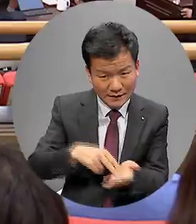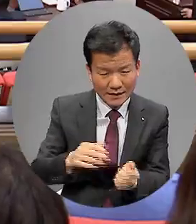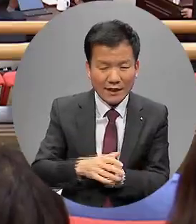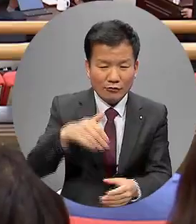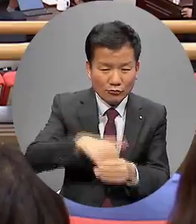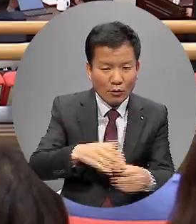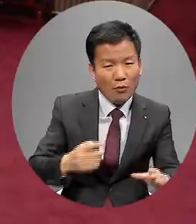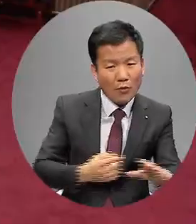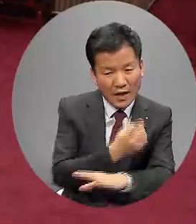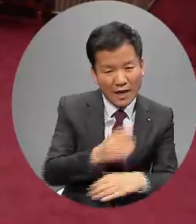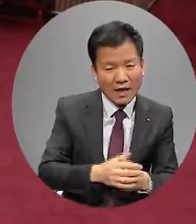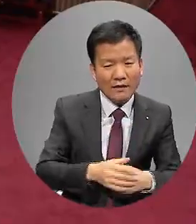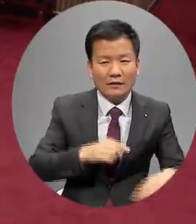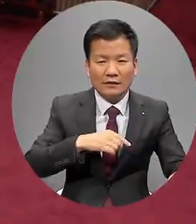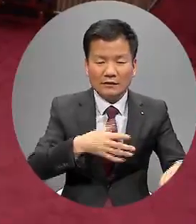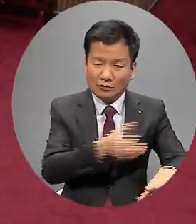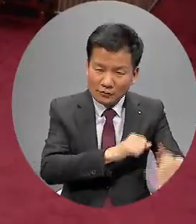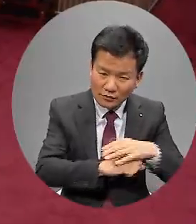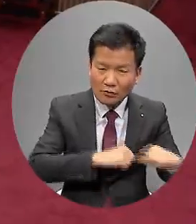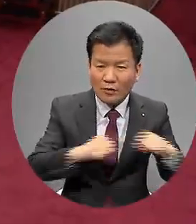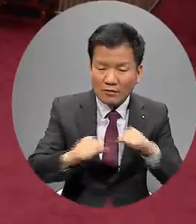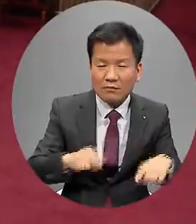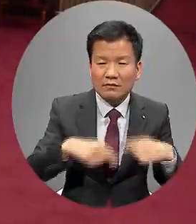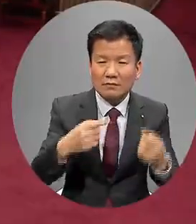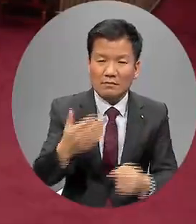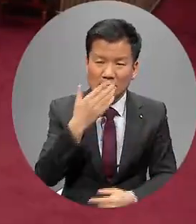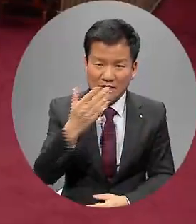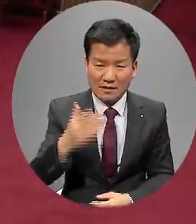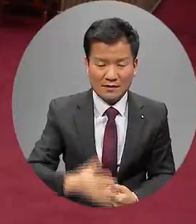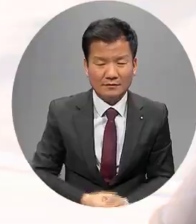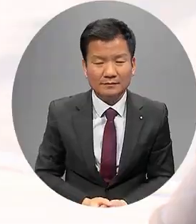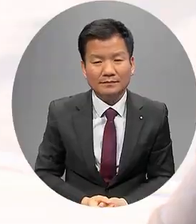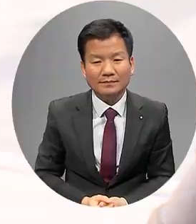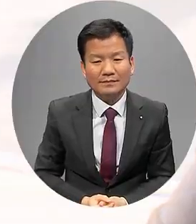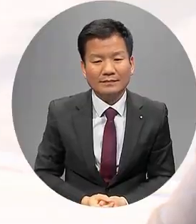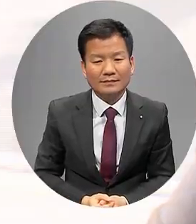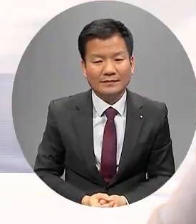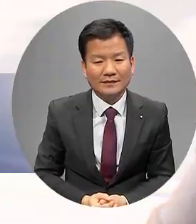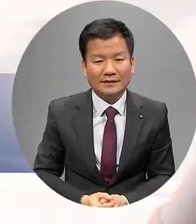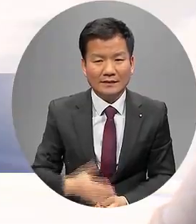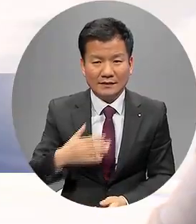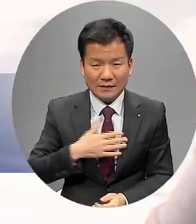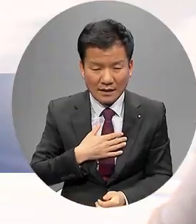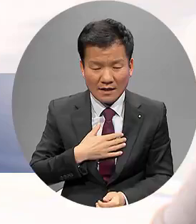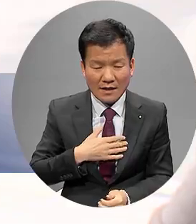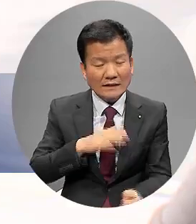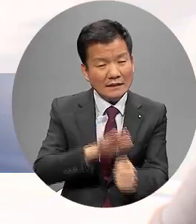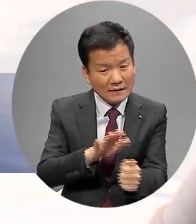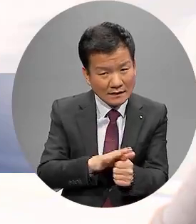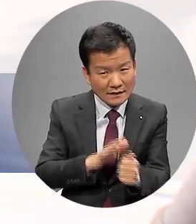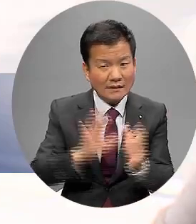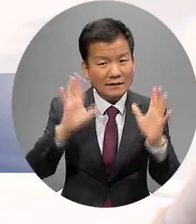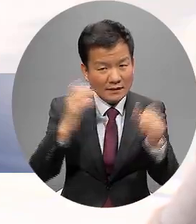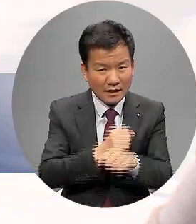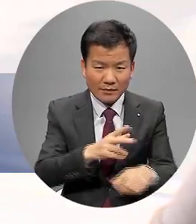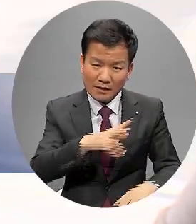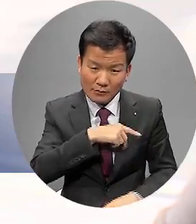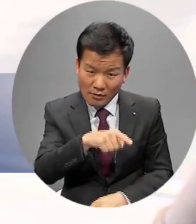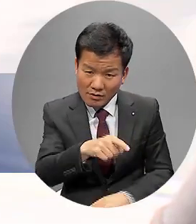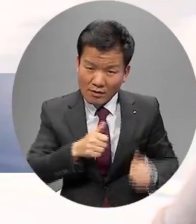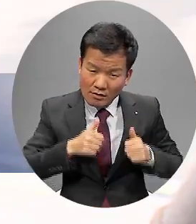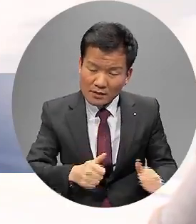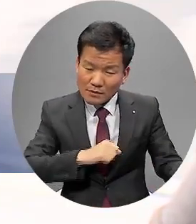이외에 적극적인 정치 활동이 될 것이란 전망도 있습니다 내가 지지하고 응원하는 의원이 과연 얼마나 열심히 일을